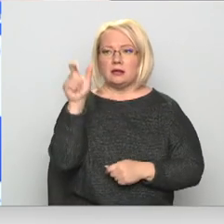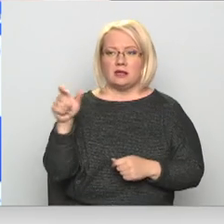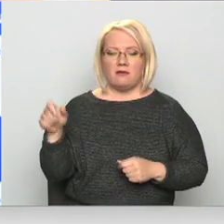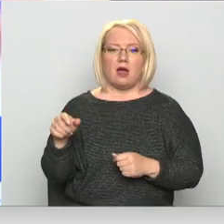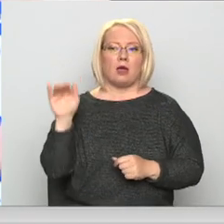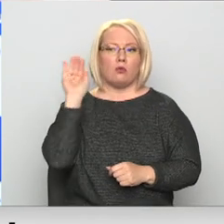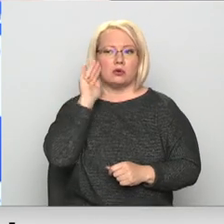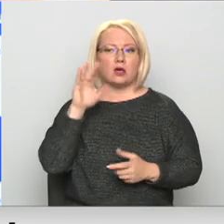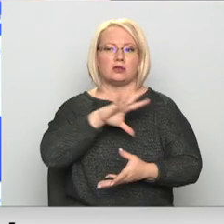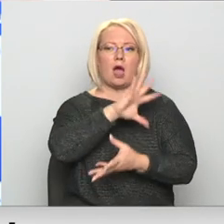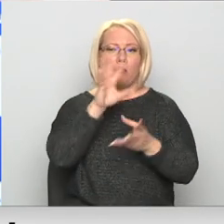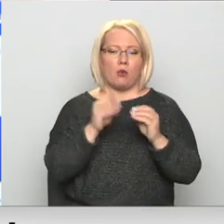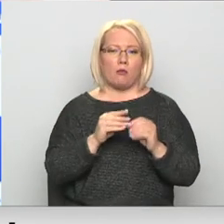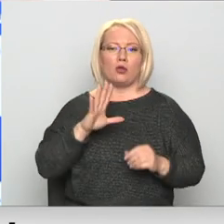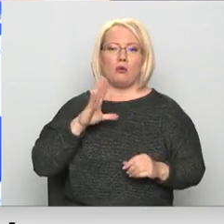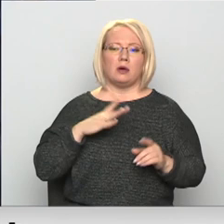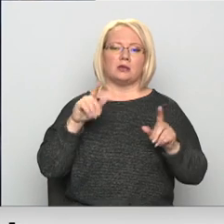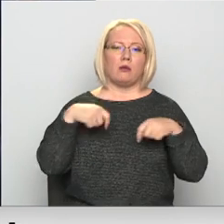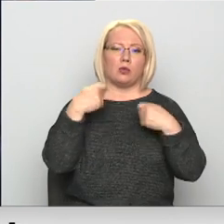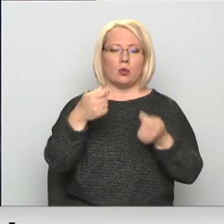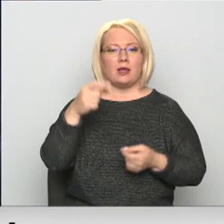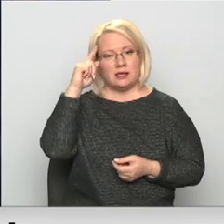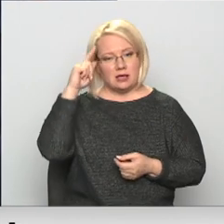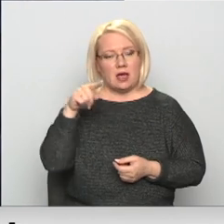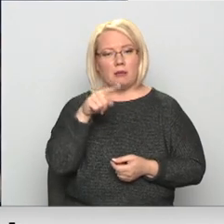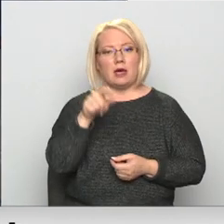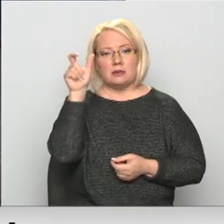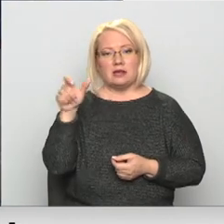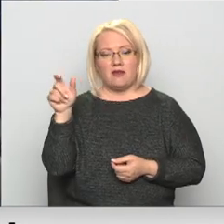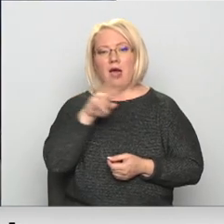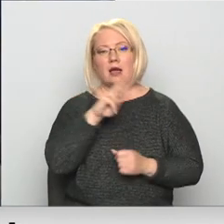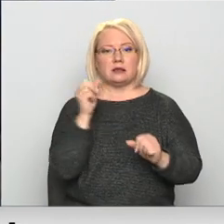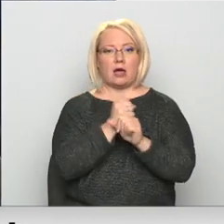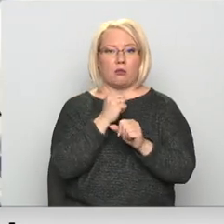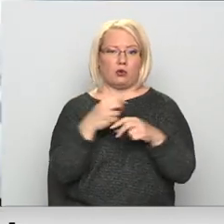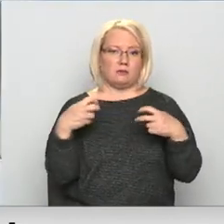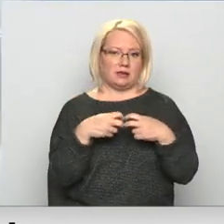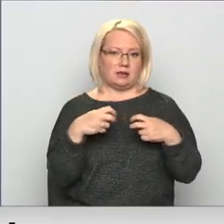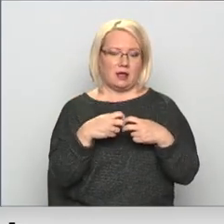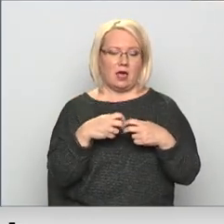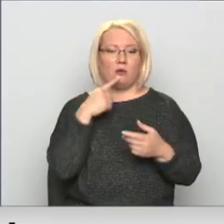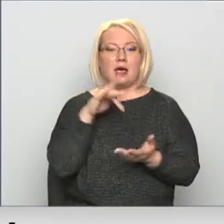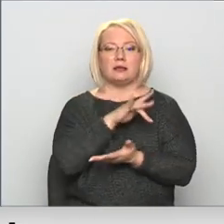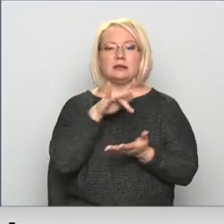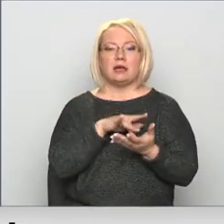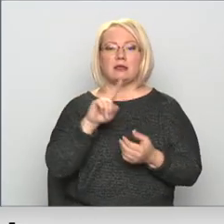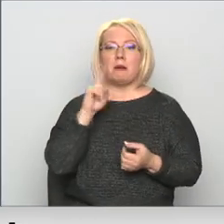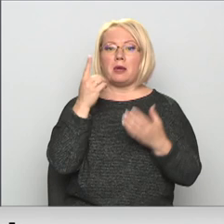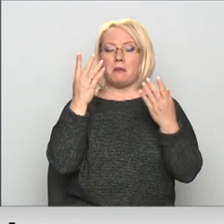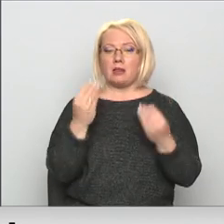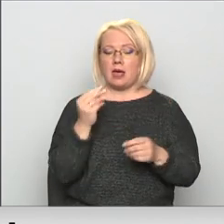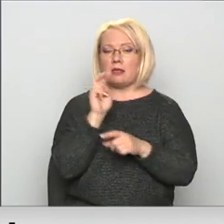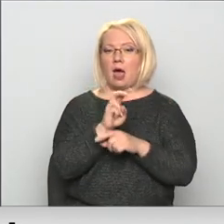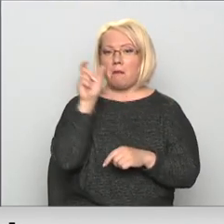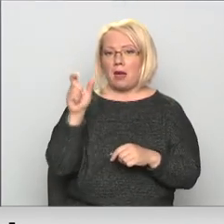apkopot un tad dot to zinām arī tiem, kuri darbojas Briselē. Centra pirmajā dienā apmeklētājiem jau